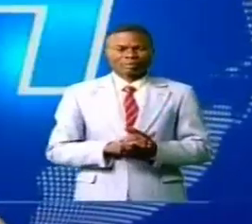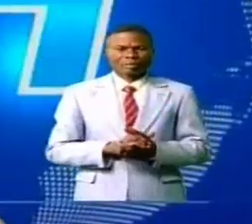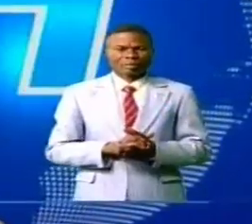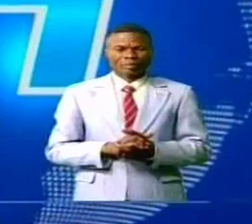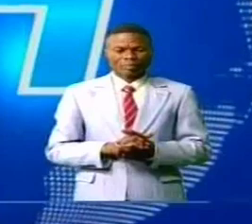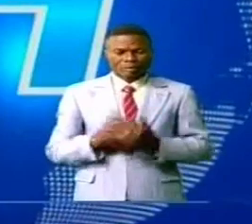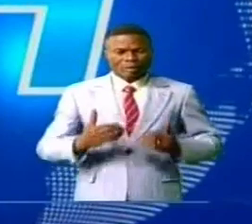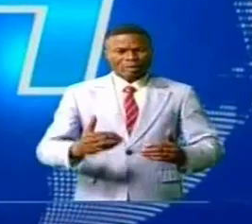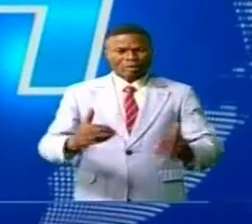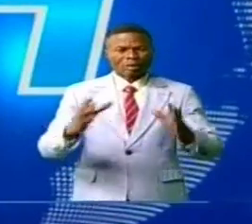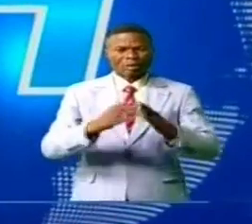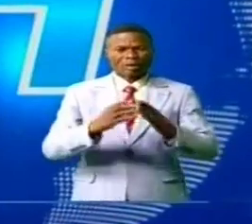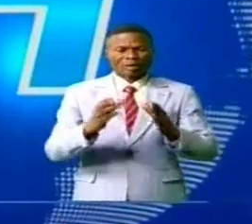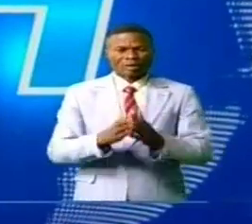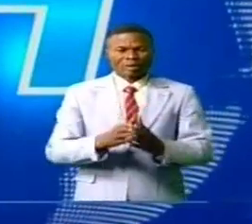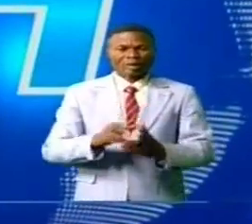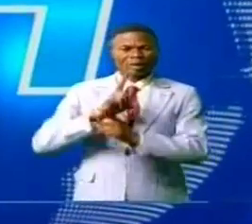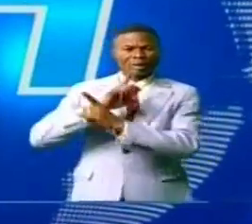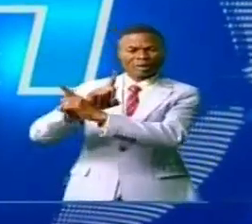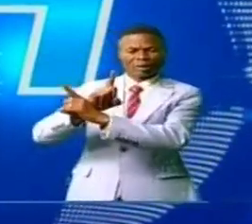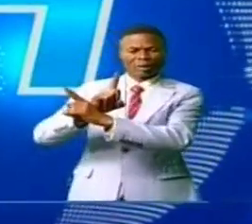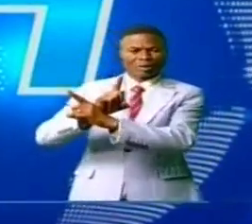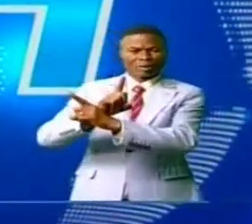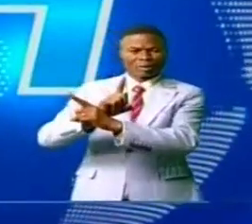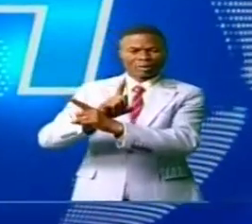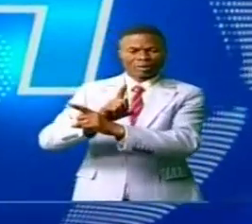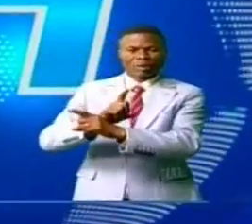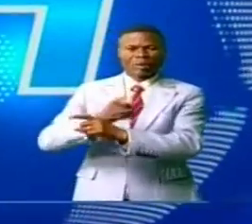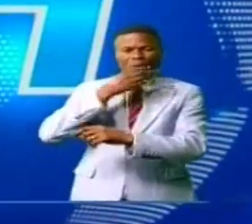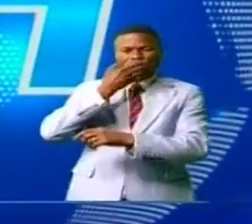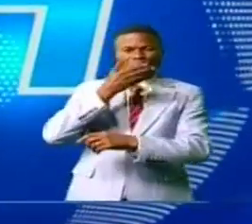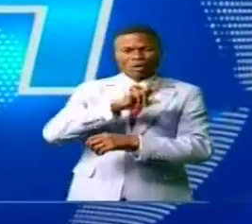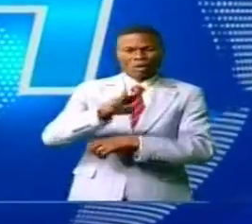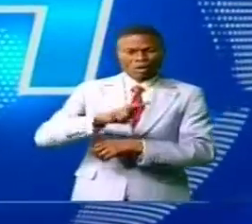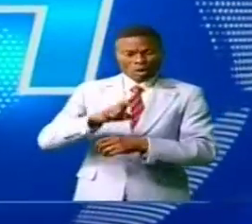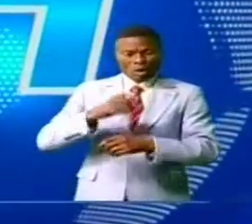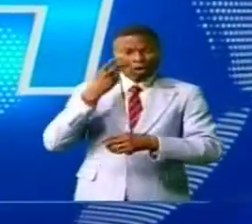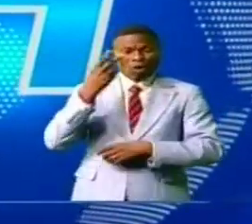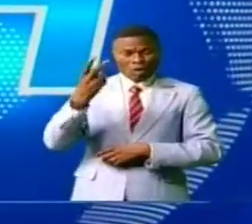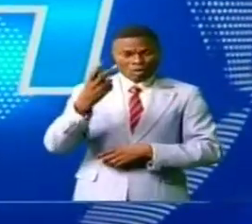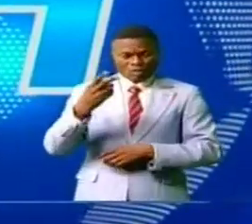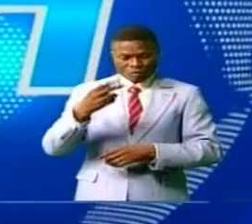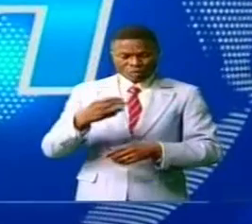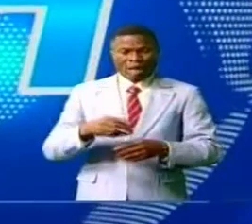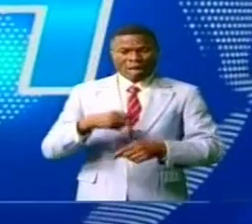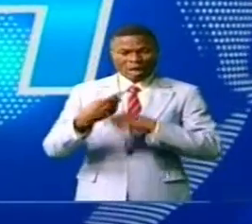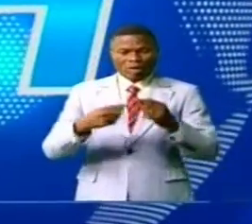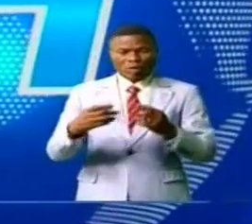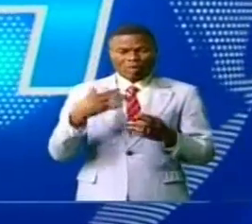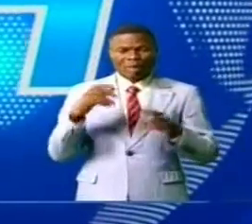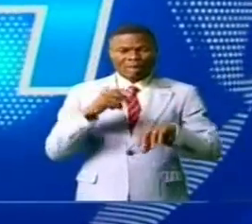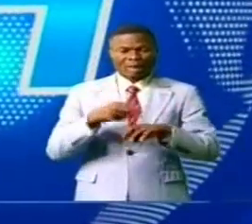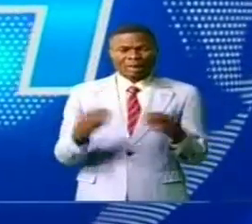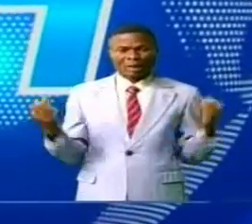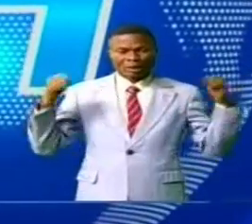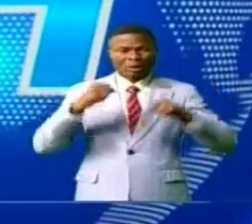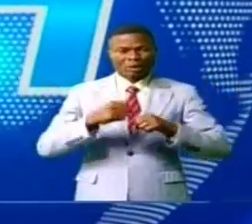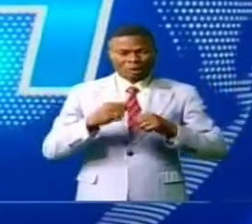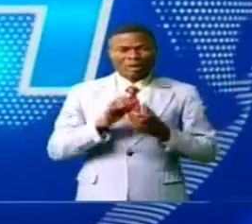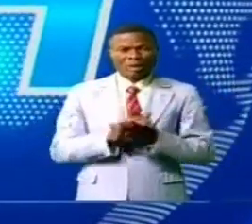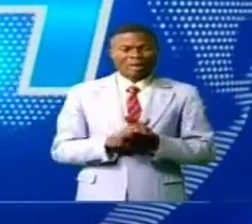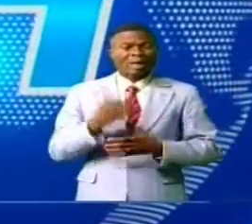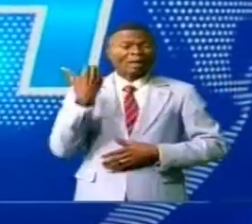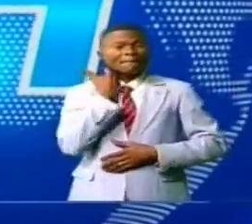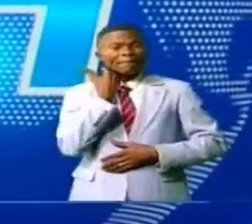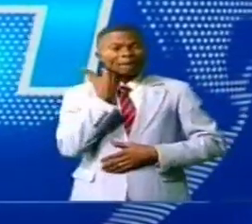Accentuons avec le geste barrière. On enregistre depuis le début de cette saison sèche une recrudescence de